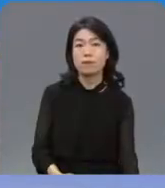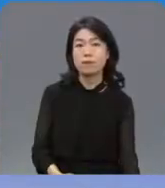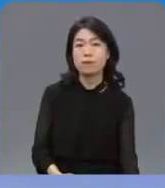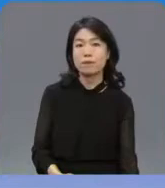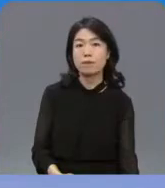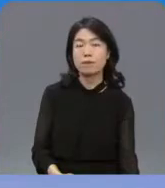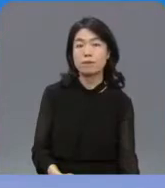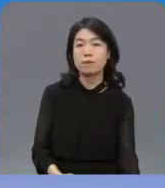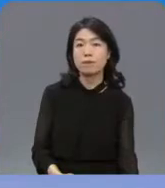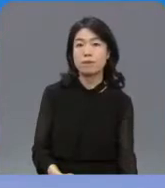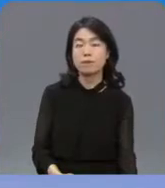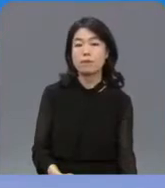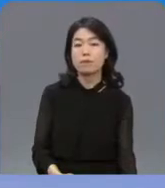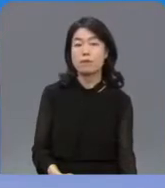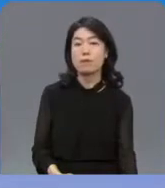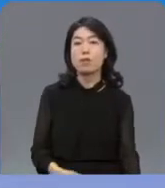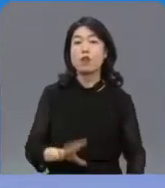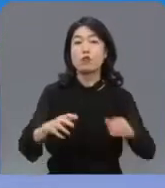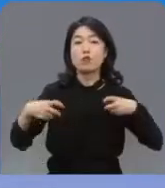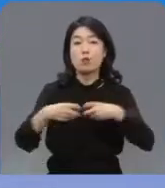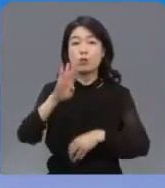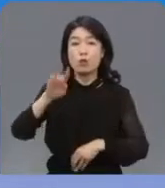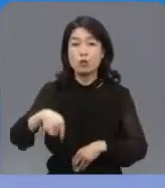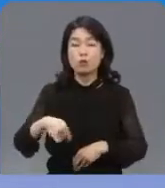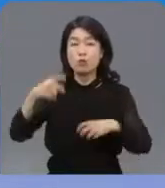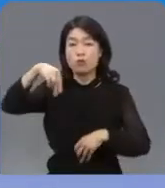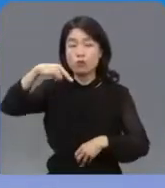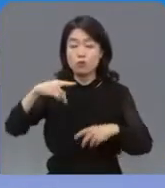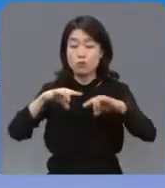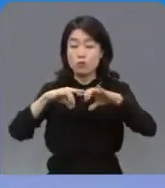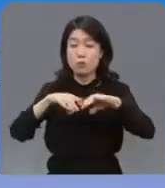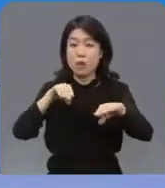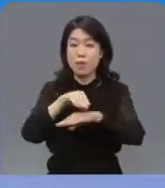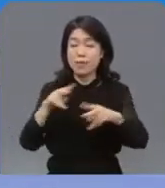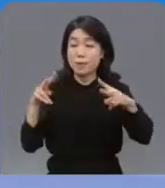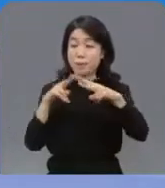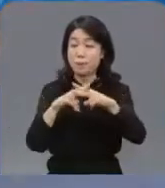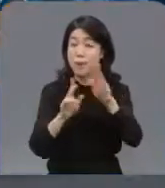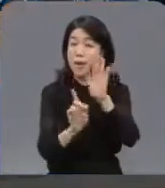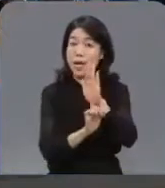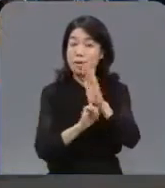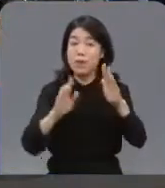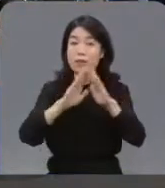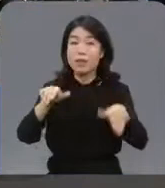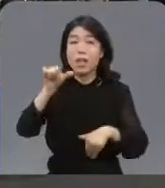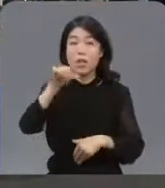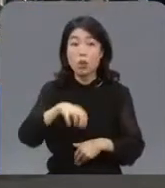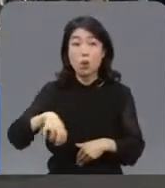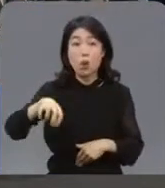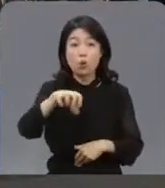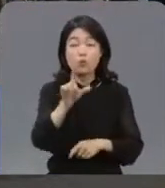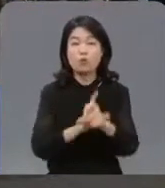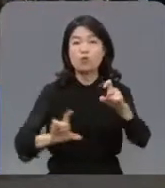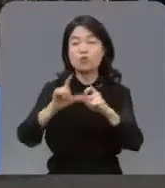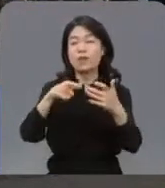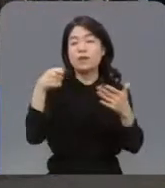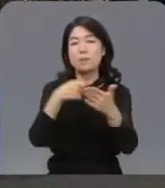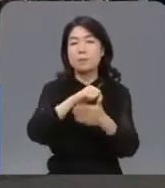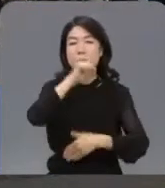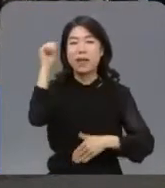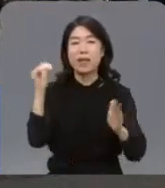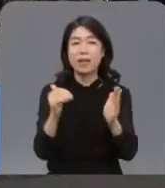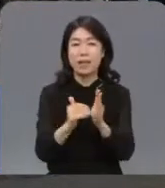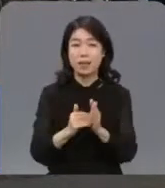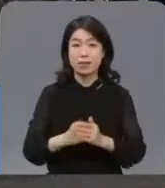환경부와 국토교통부 엘소 연료전지차 충전소 공모에 전한 다소 꼬 시 추가로 선정됐습니다